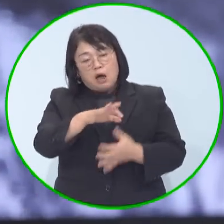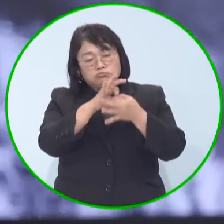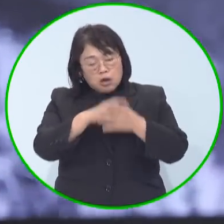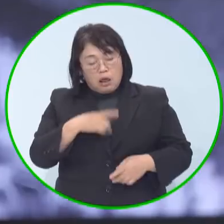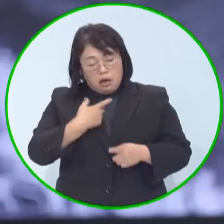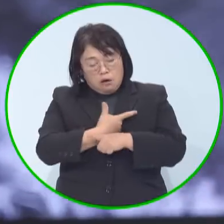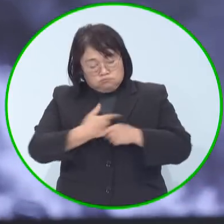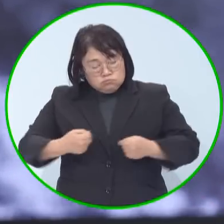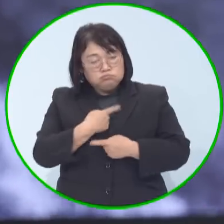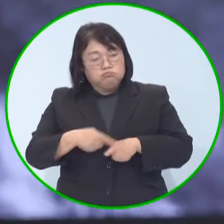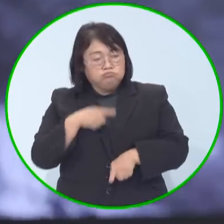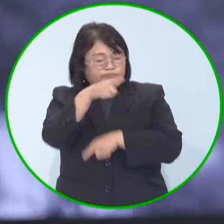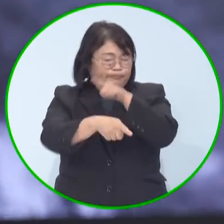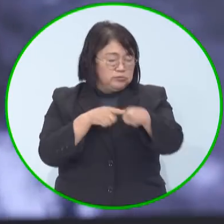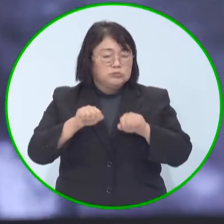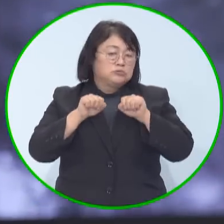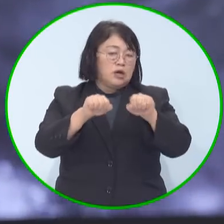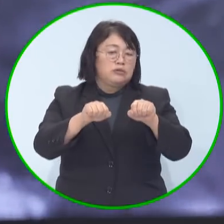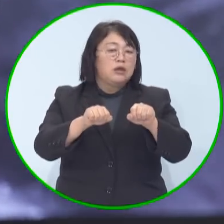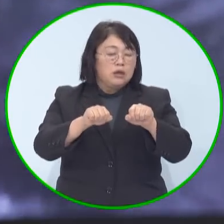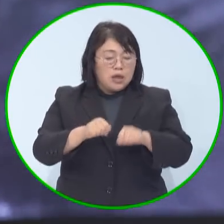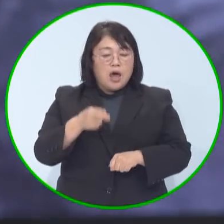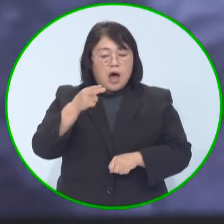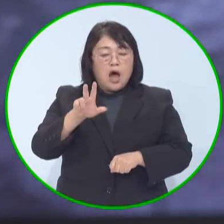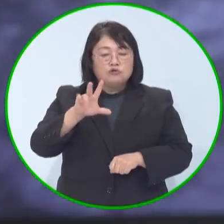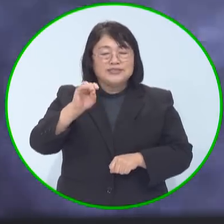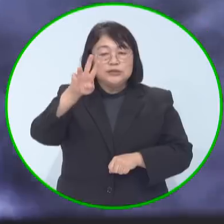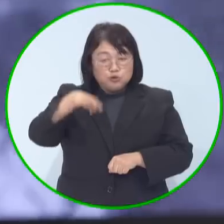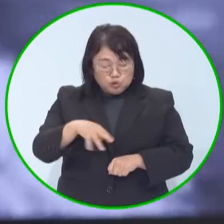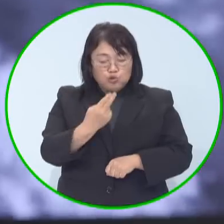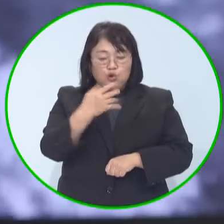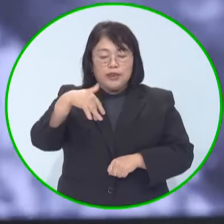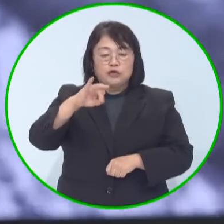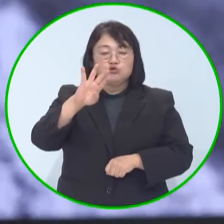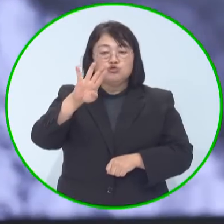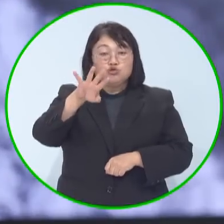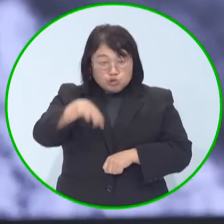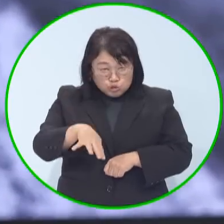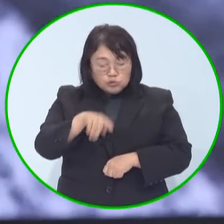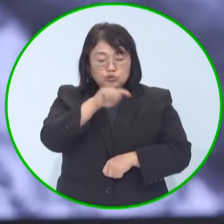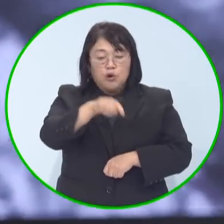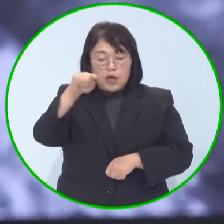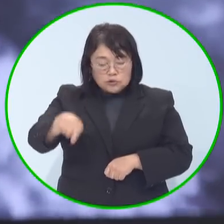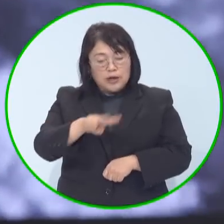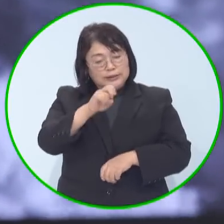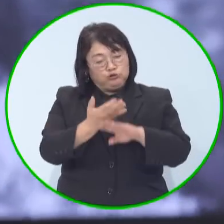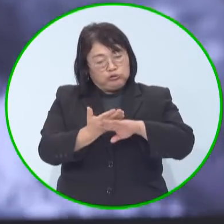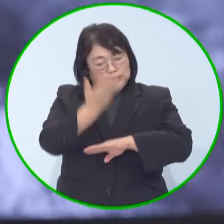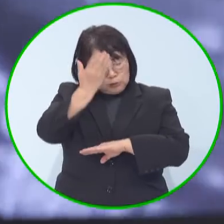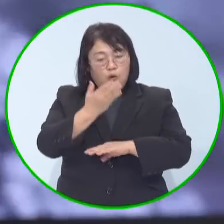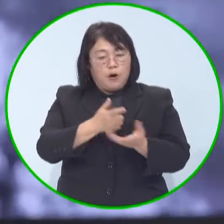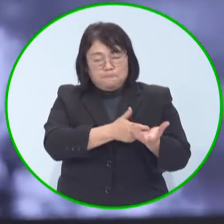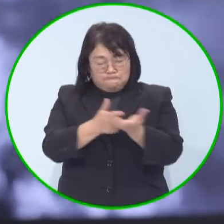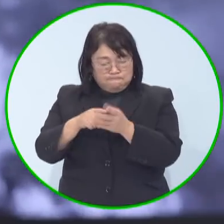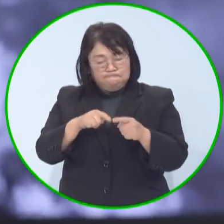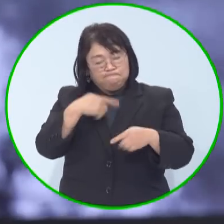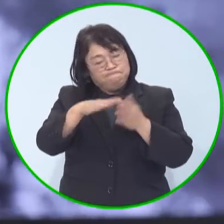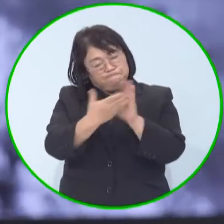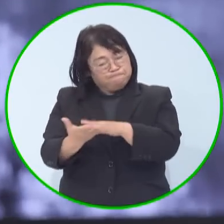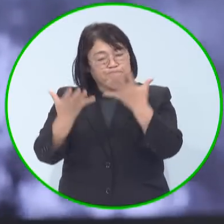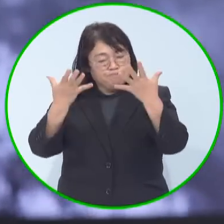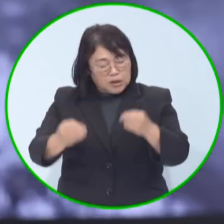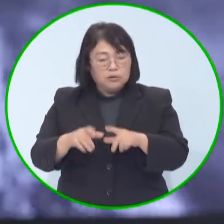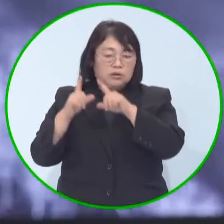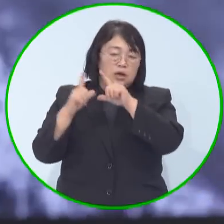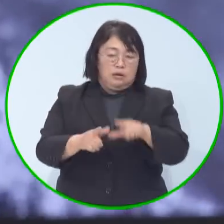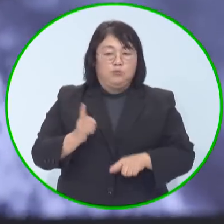続けたために反撃し東部春九州やドネツク州でそれぞれ20人以上を殺害したと発表